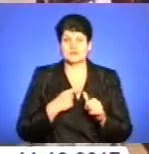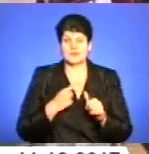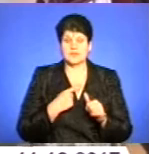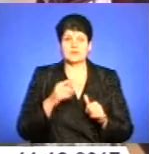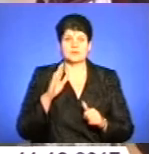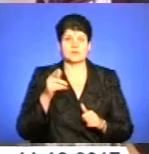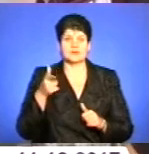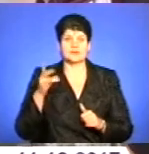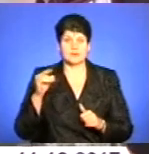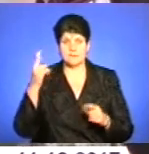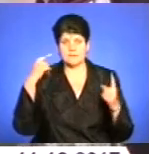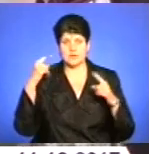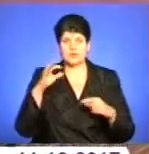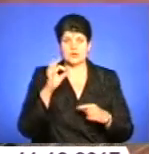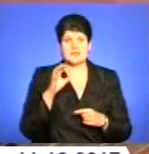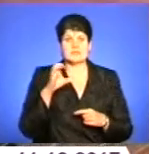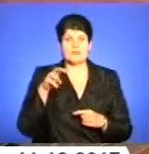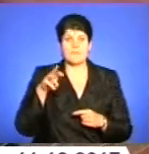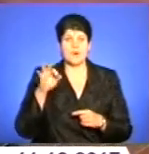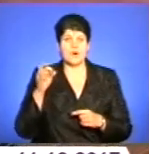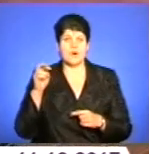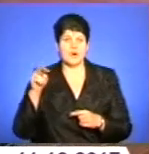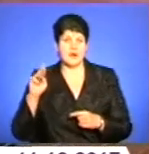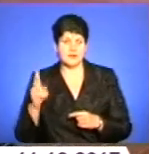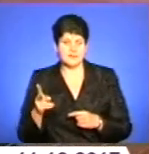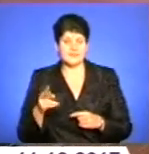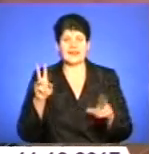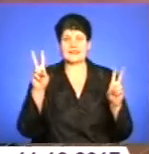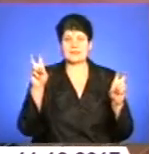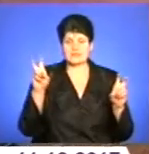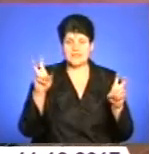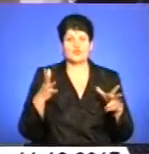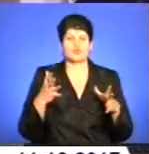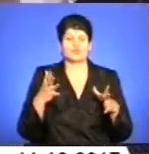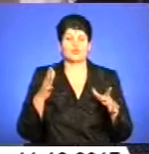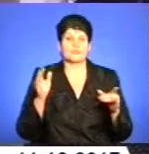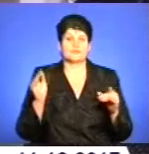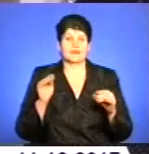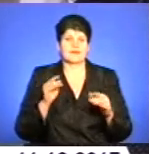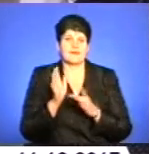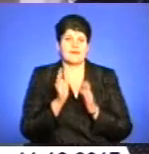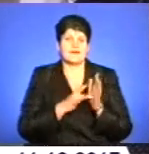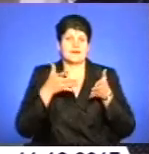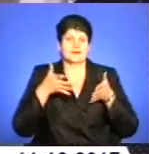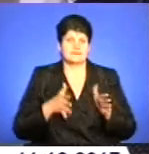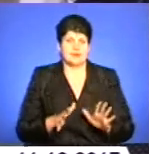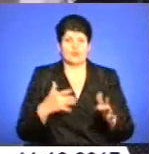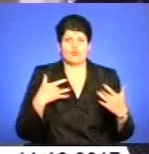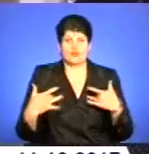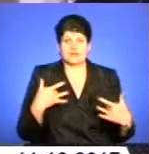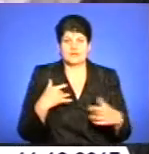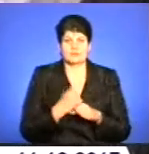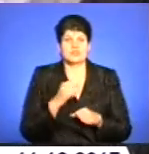Гнатюка придумав викладач Олег Смоляк. На тематичному різдвяному концерті іспиті виконували автентичні сучасні колядки та